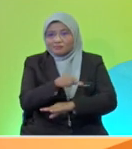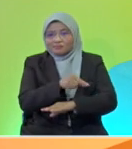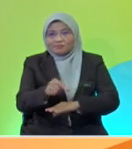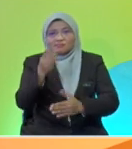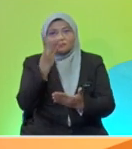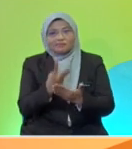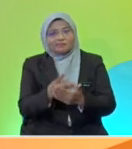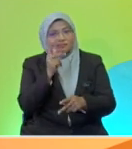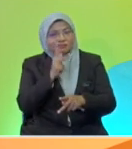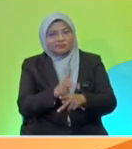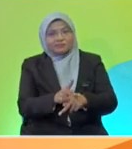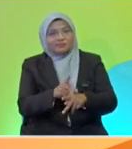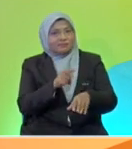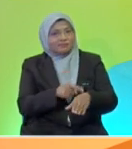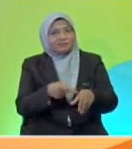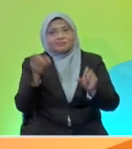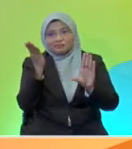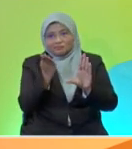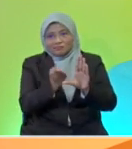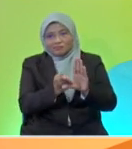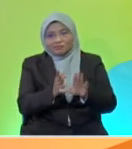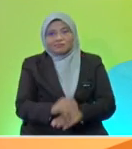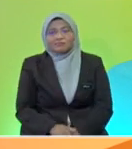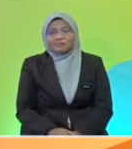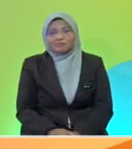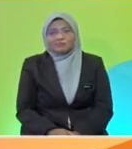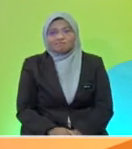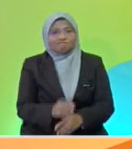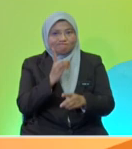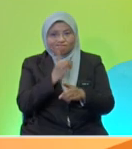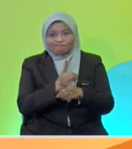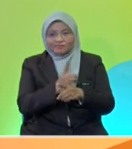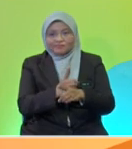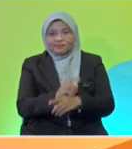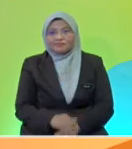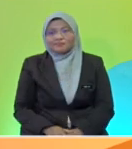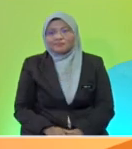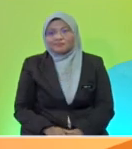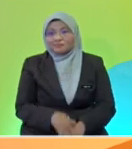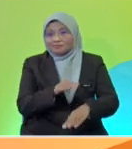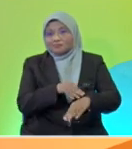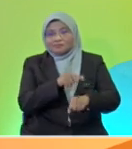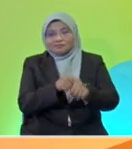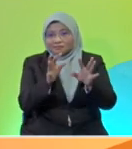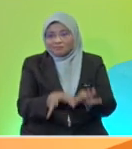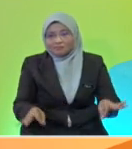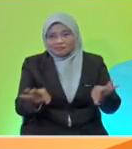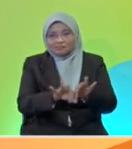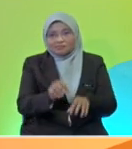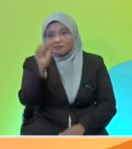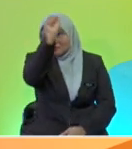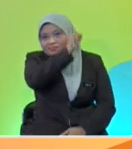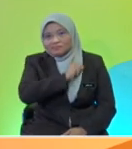bank Oke Betul pada waktu kecemasan kali ini dapat dan abangnya dapat menggunakan uang simpan nama